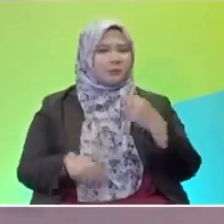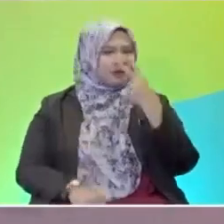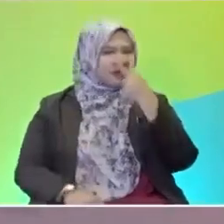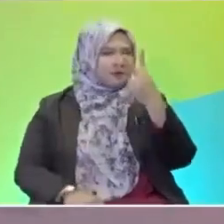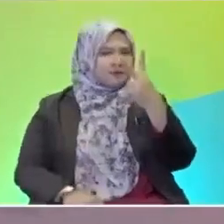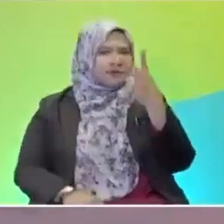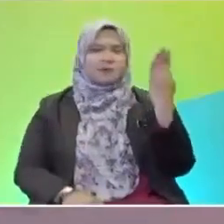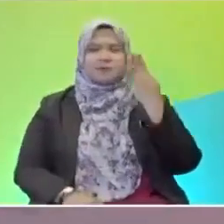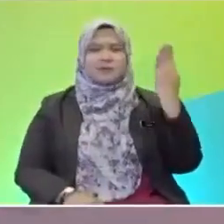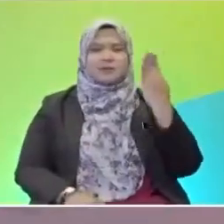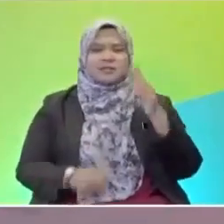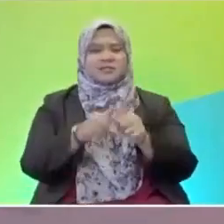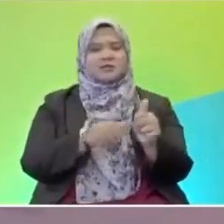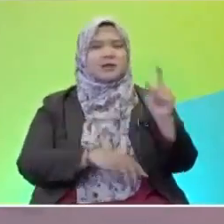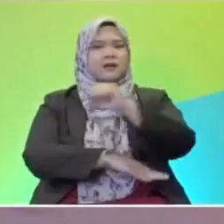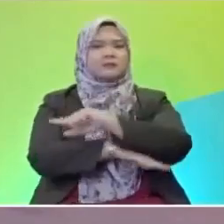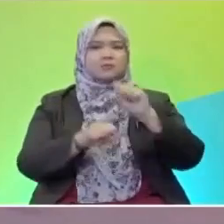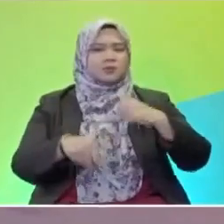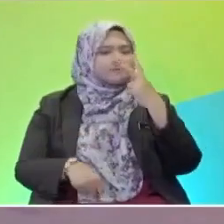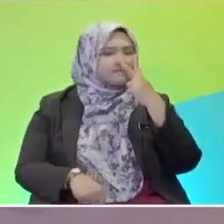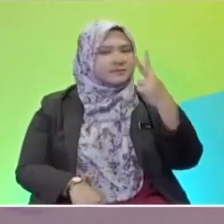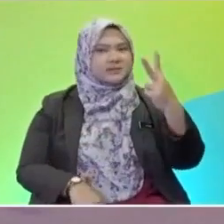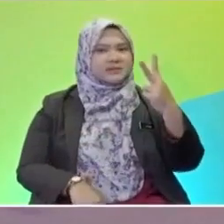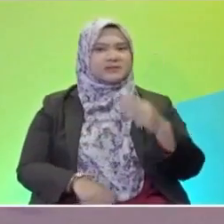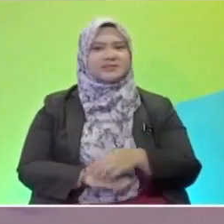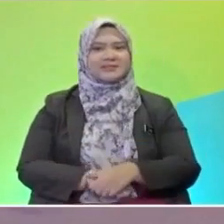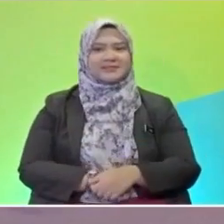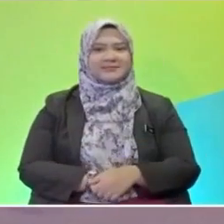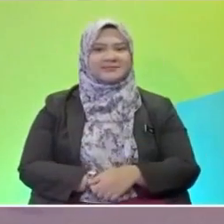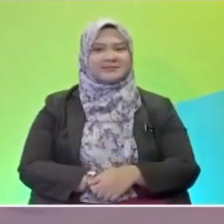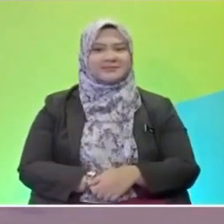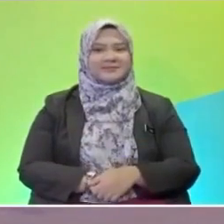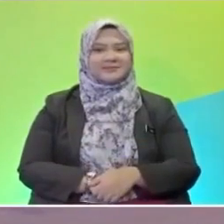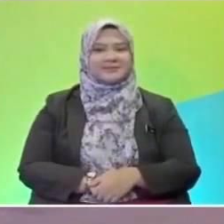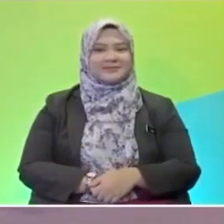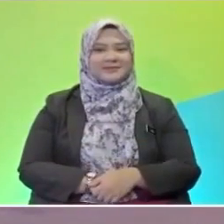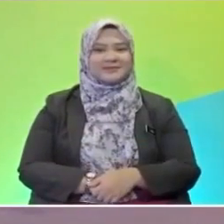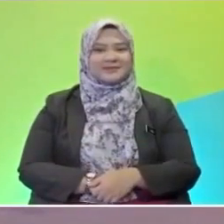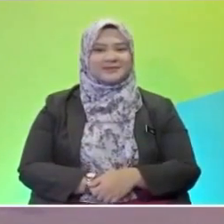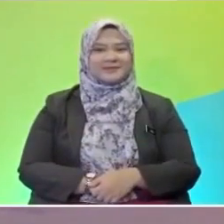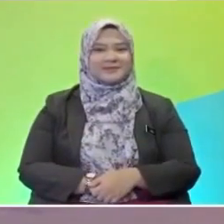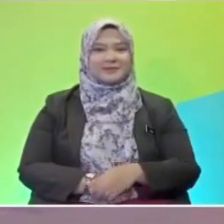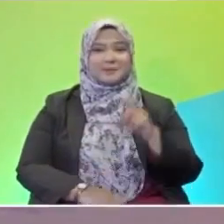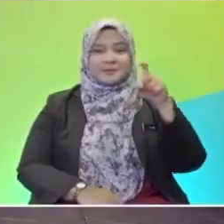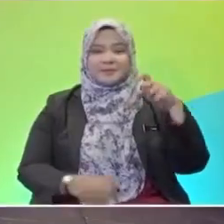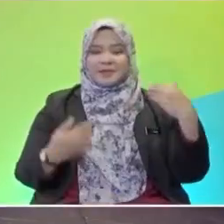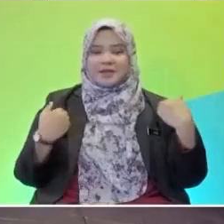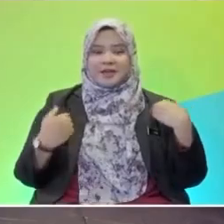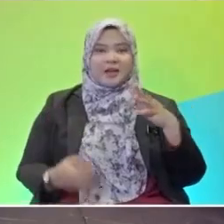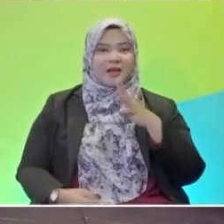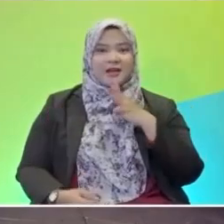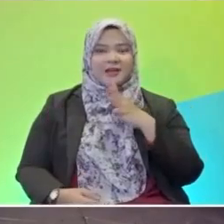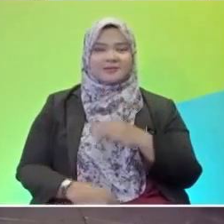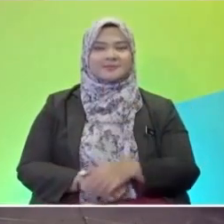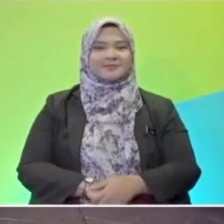rupanya itu adalah disebabkan pembiasan cahaya kalau tak ada air Maksudnya Sama saja Jadi sekarang